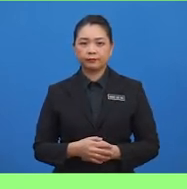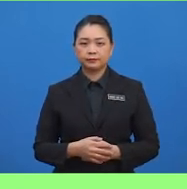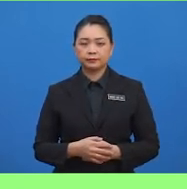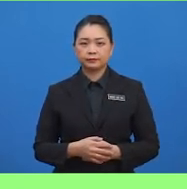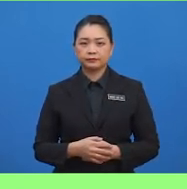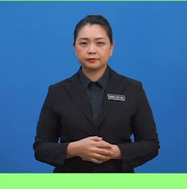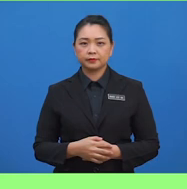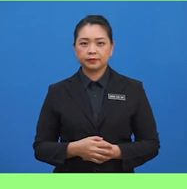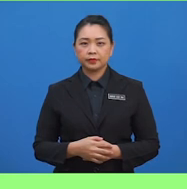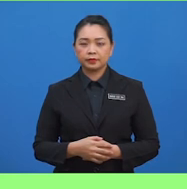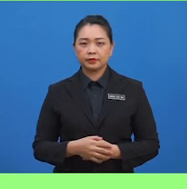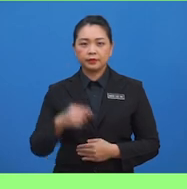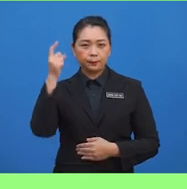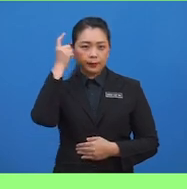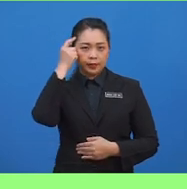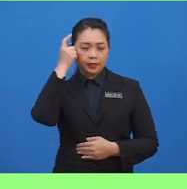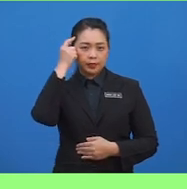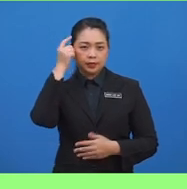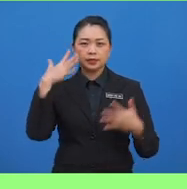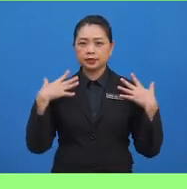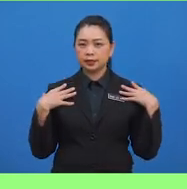semoga Mindo